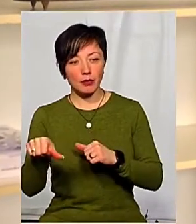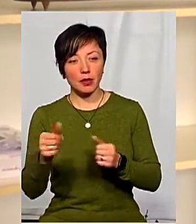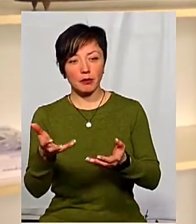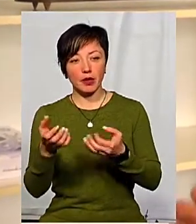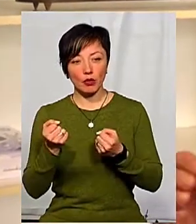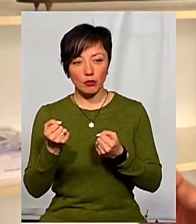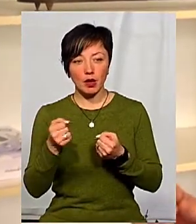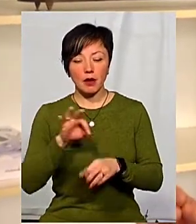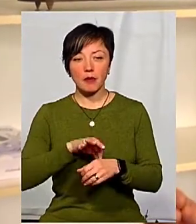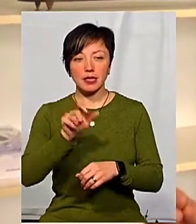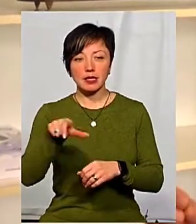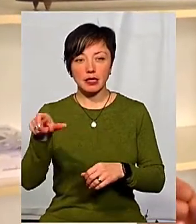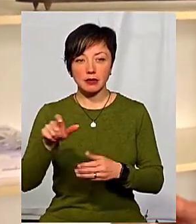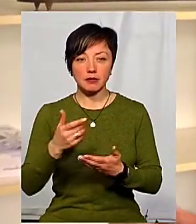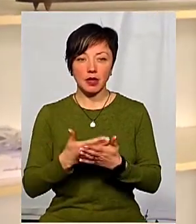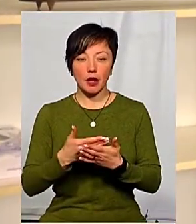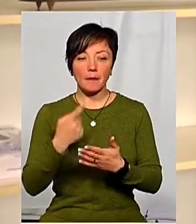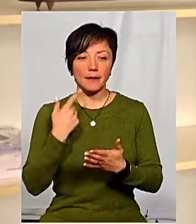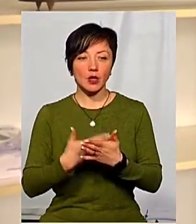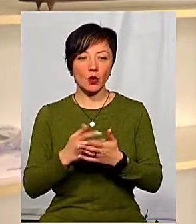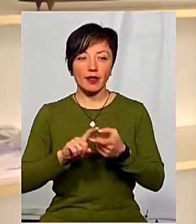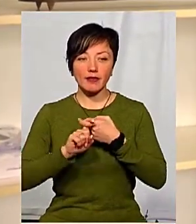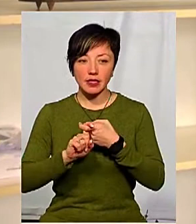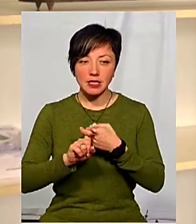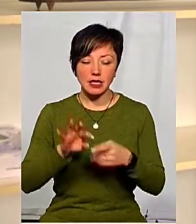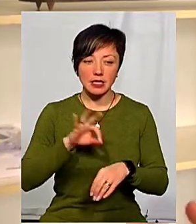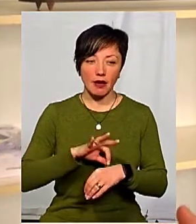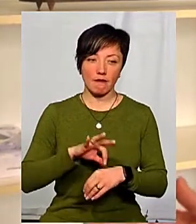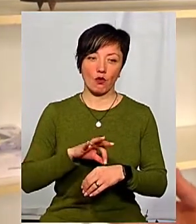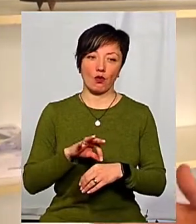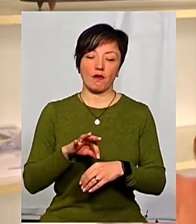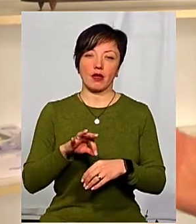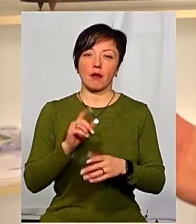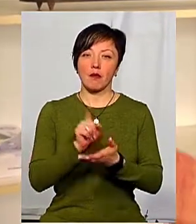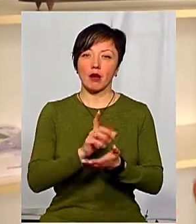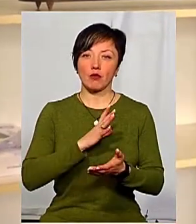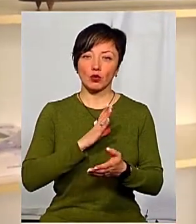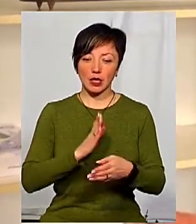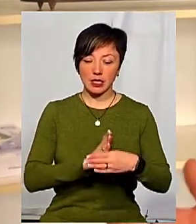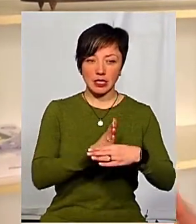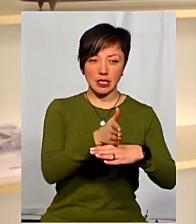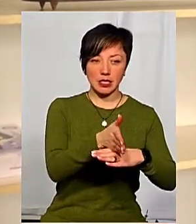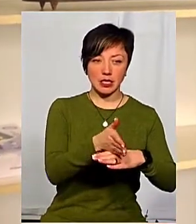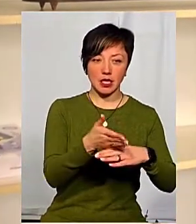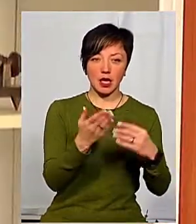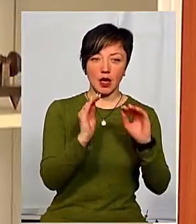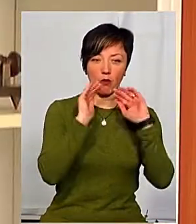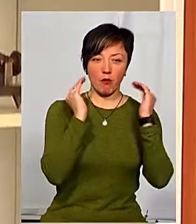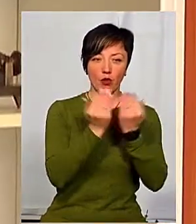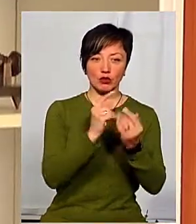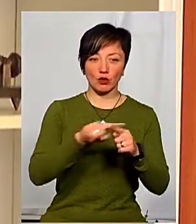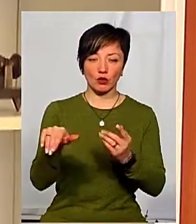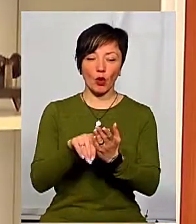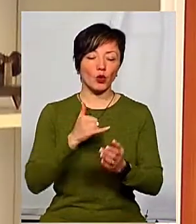прийом пацієнтів з підозрою на інфекційні захворювання. Потім має бути заїзний бокс для швидкої допомоги. В